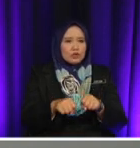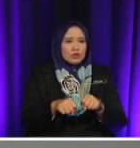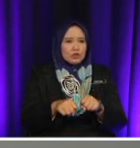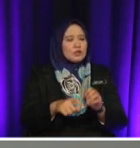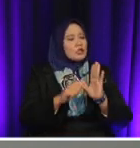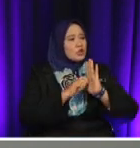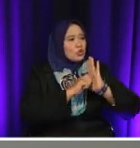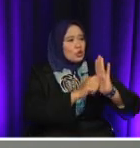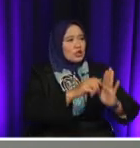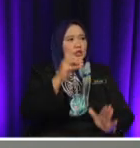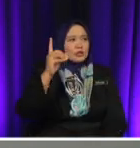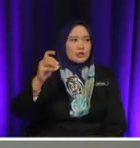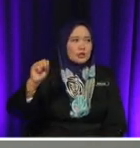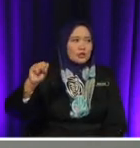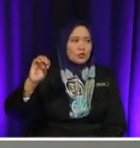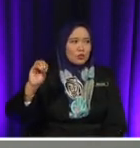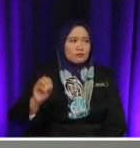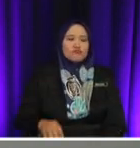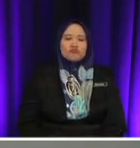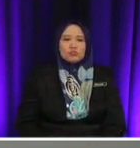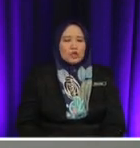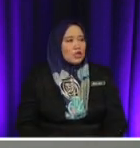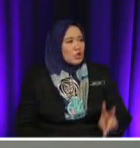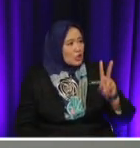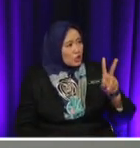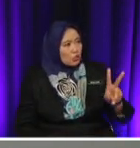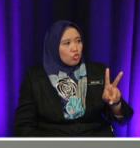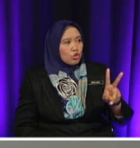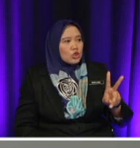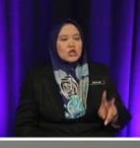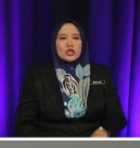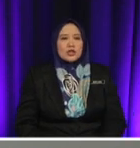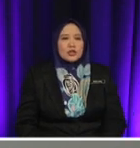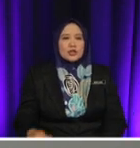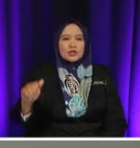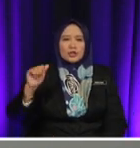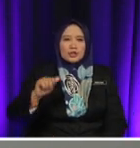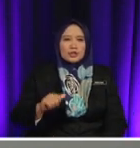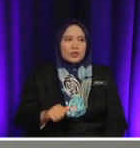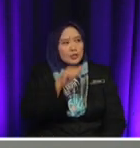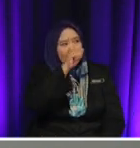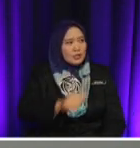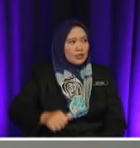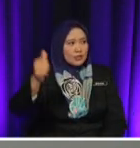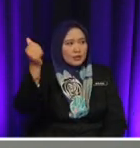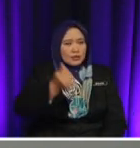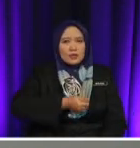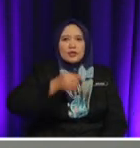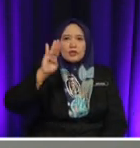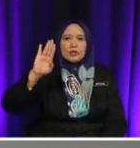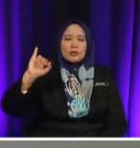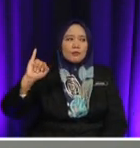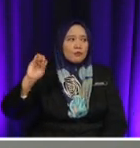sama juga contoh yang kedua iaitu antibiotik adalah bahan yang boleh menghasilkan luas kawasan jernih di atas permukaan